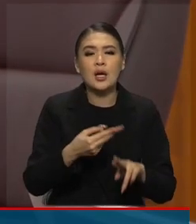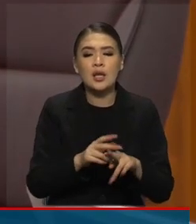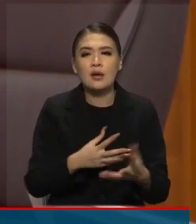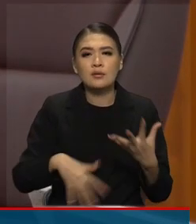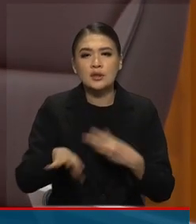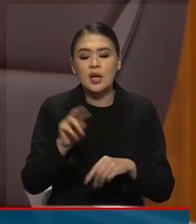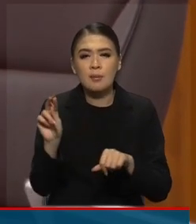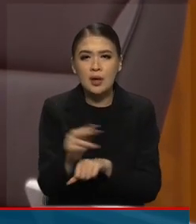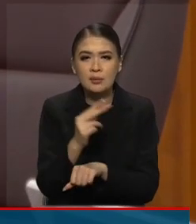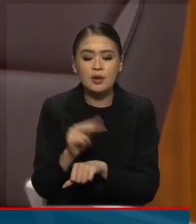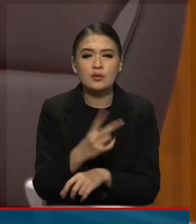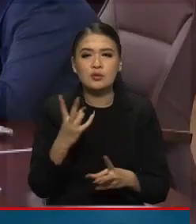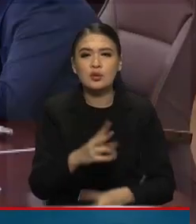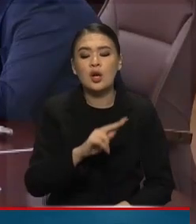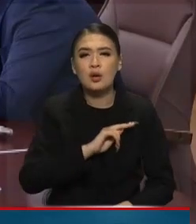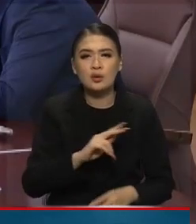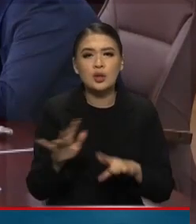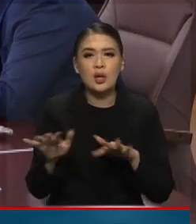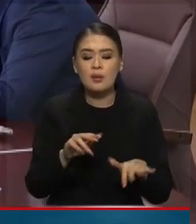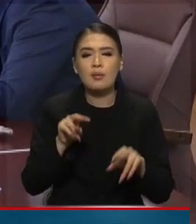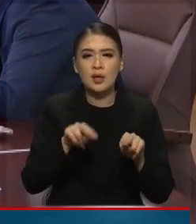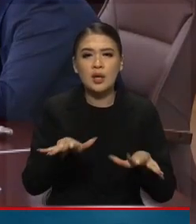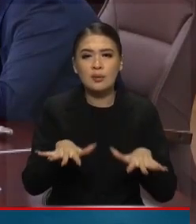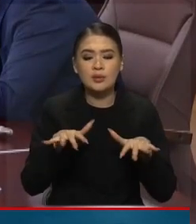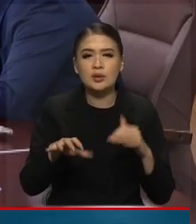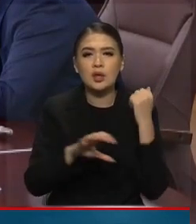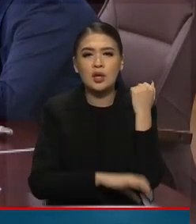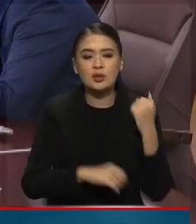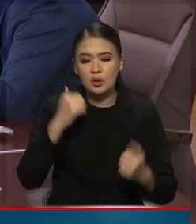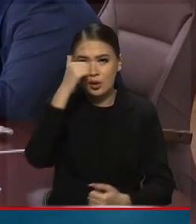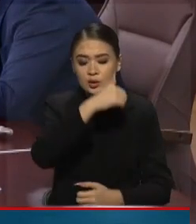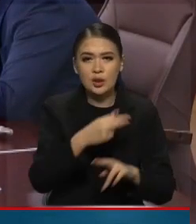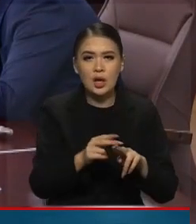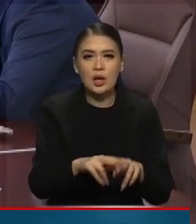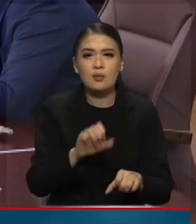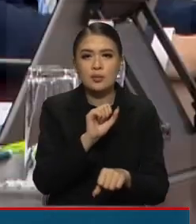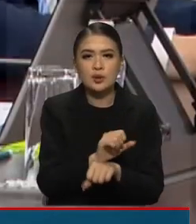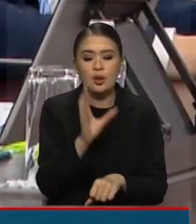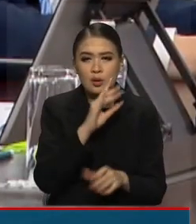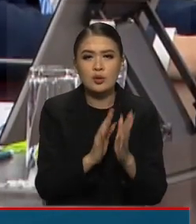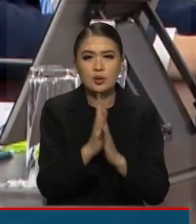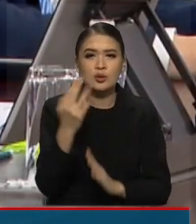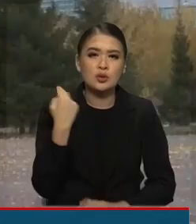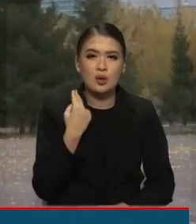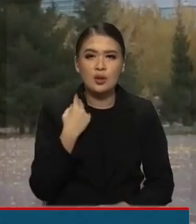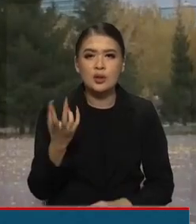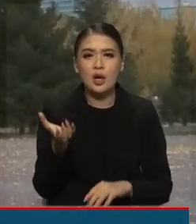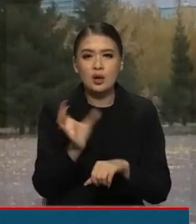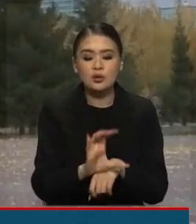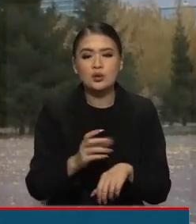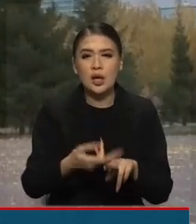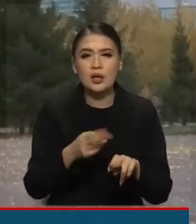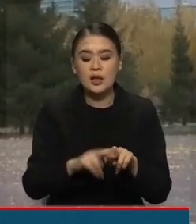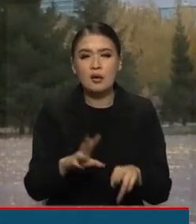предлагаемые поправки должны быть проработаны и внесены в парламент до конца года. Эти меры позволят ограничить чрезмерный рост долговой нагрузки граждан. Однако меры